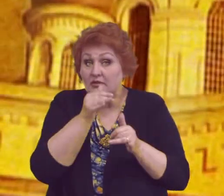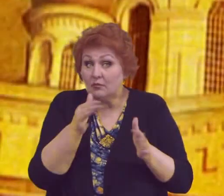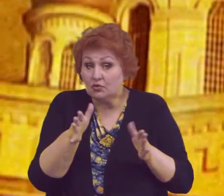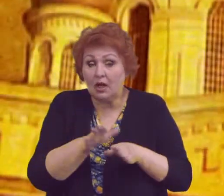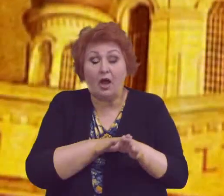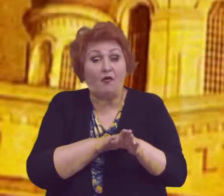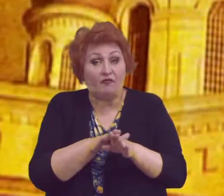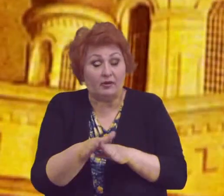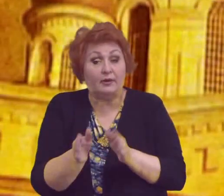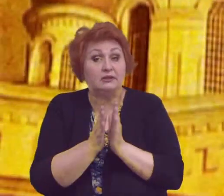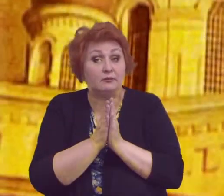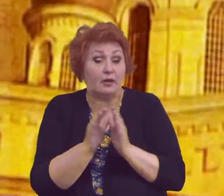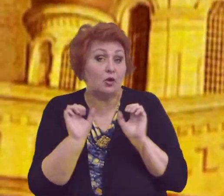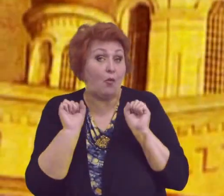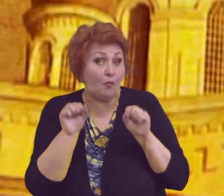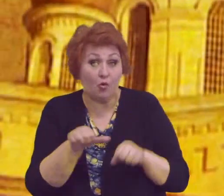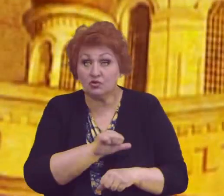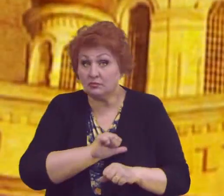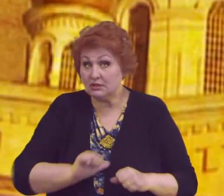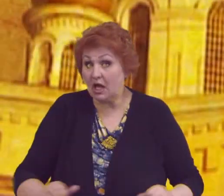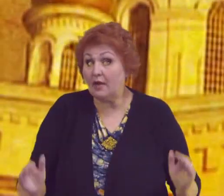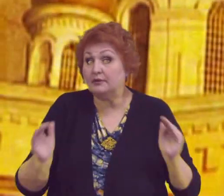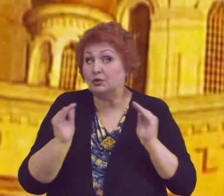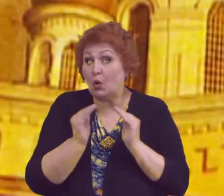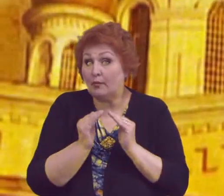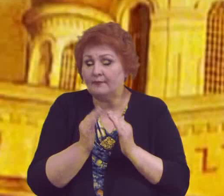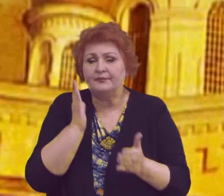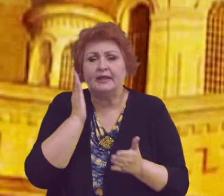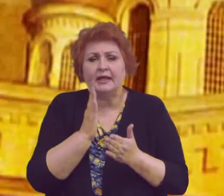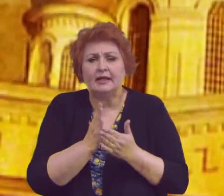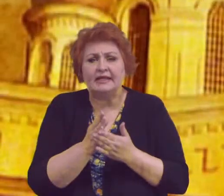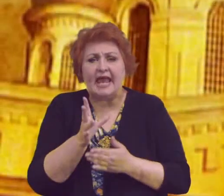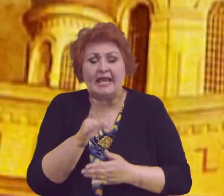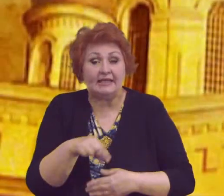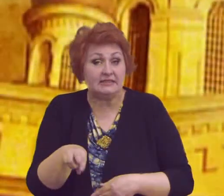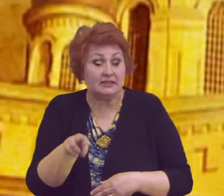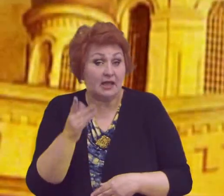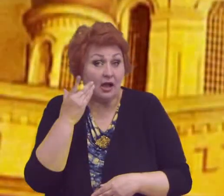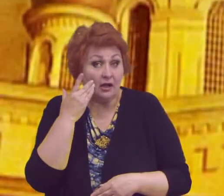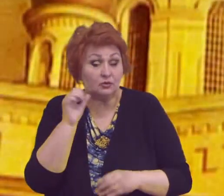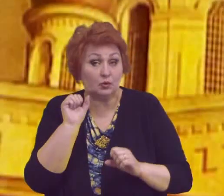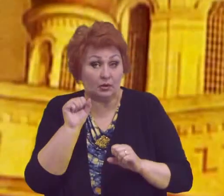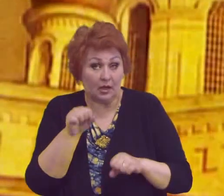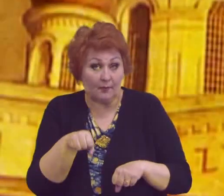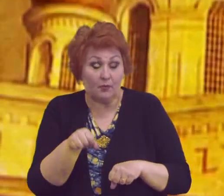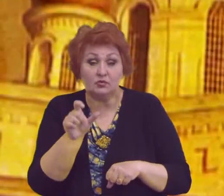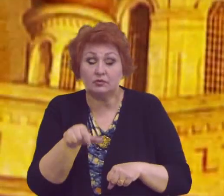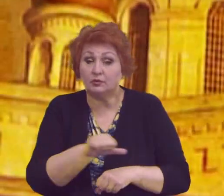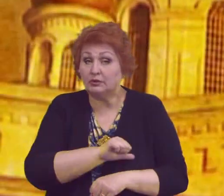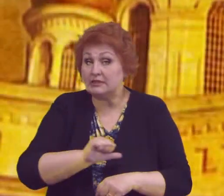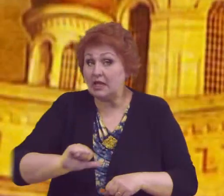то совершить заупокойную молитву мы можем сами дома. Существует заупокойная лития, которую могут совершать